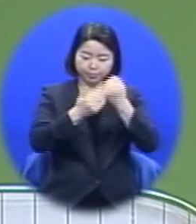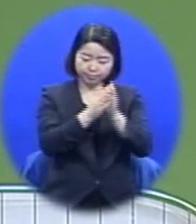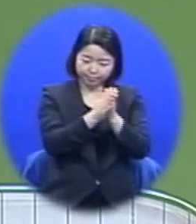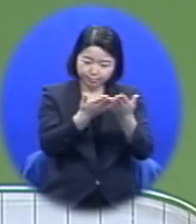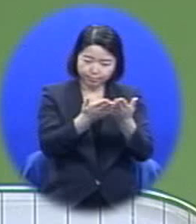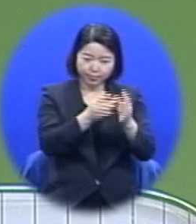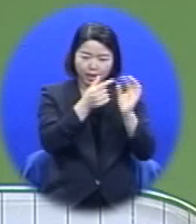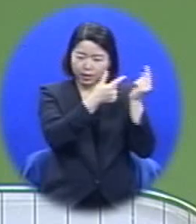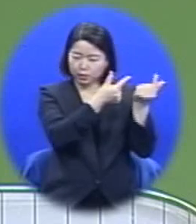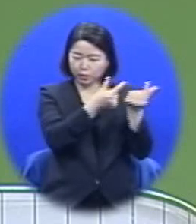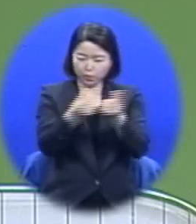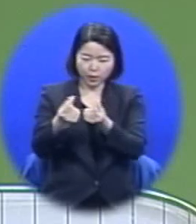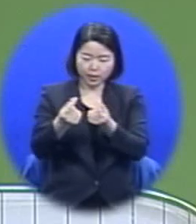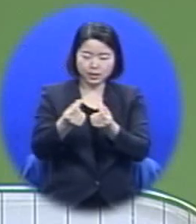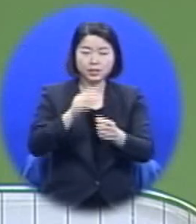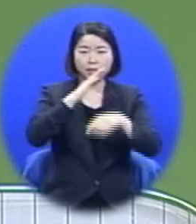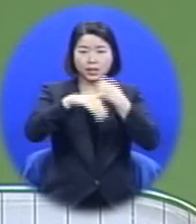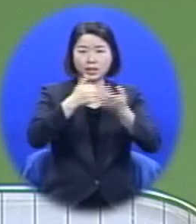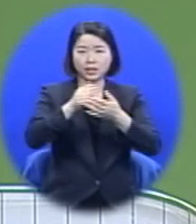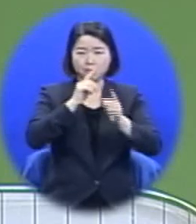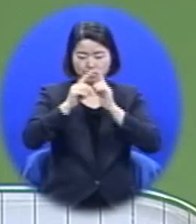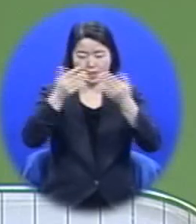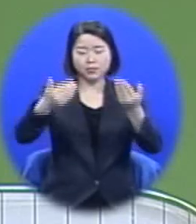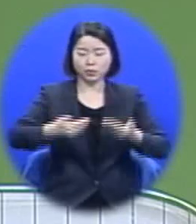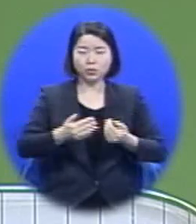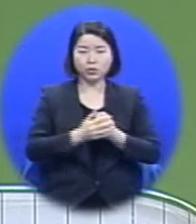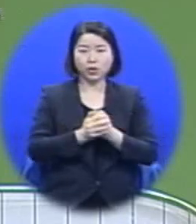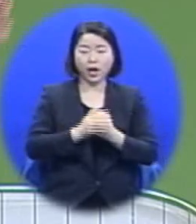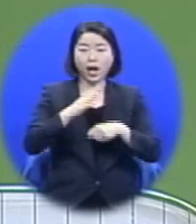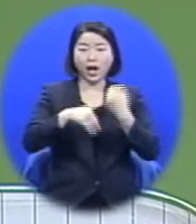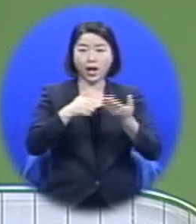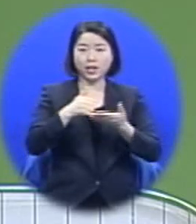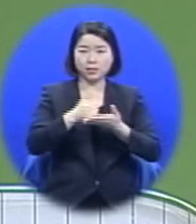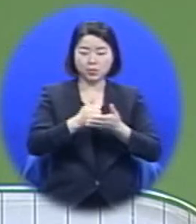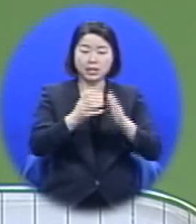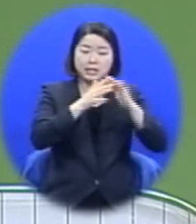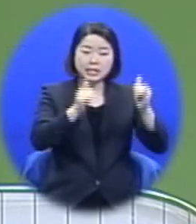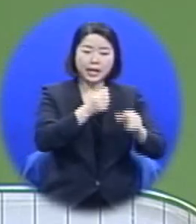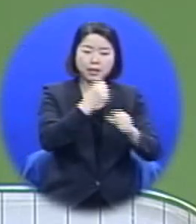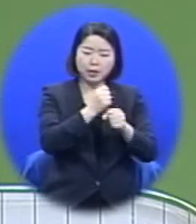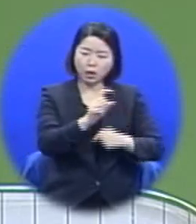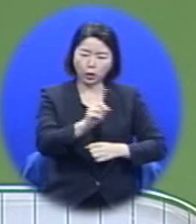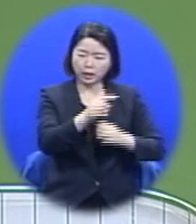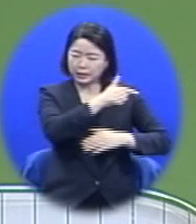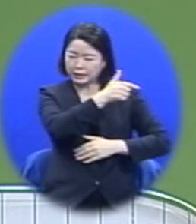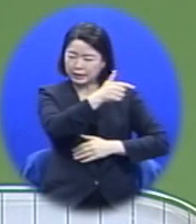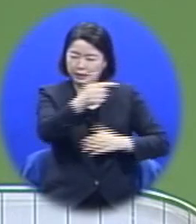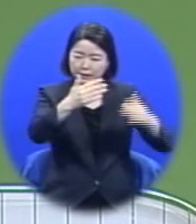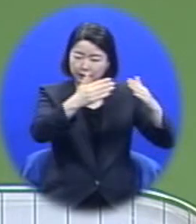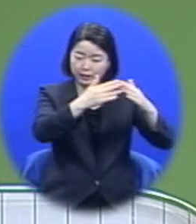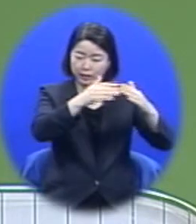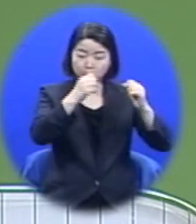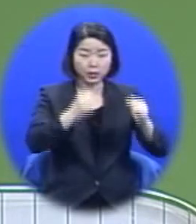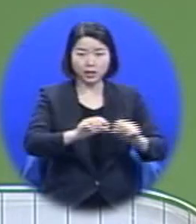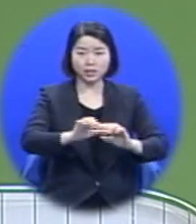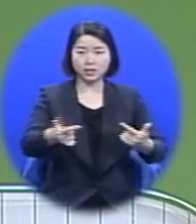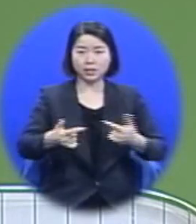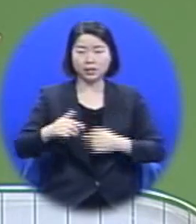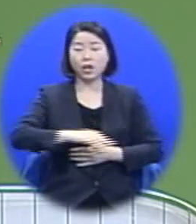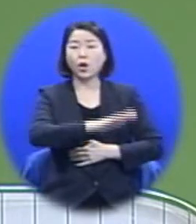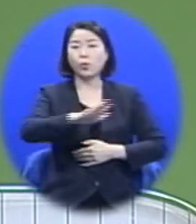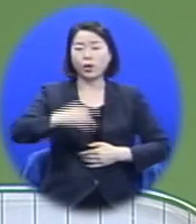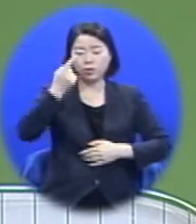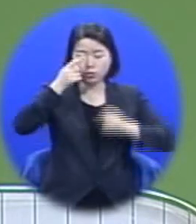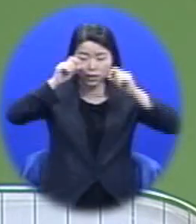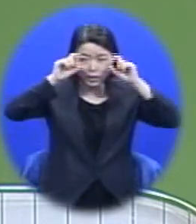우리에게 말씀합니다 하나님은 사람이 만든 어떤 거룩한 곳에 계시지 않습니다 우리가 눈이